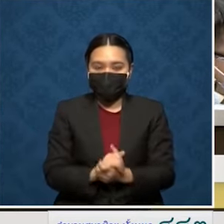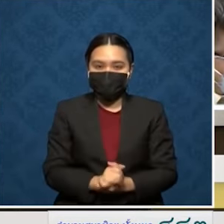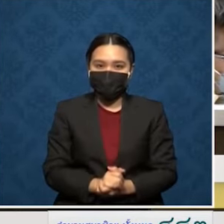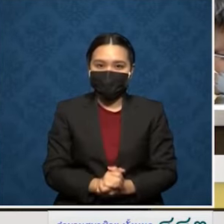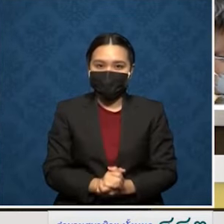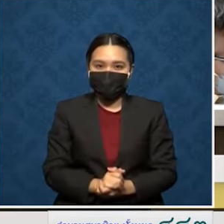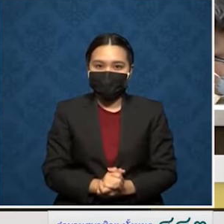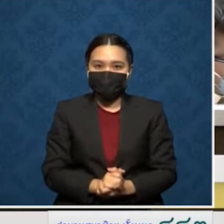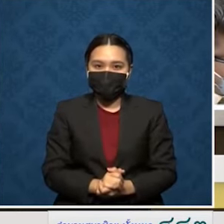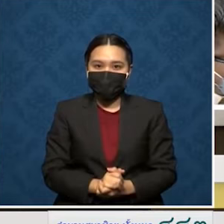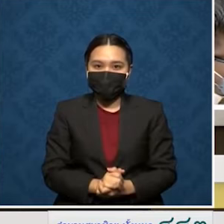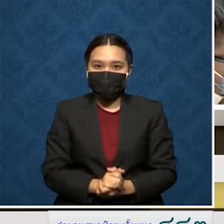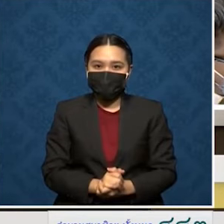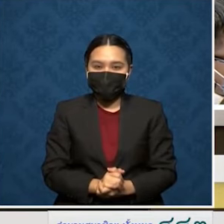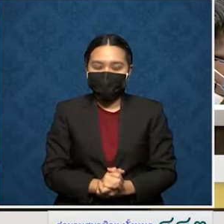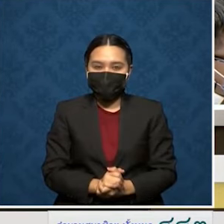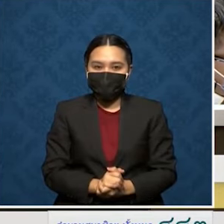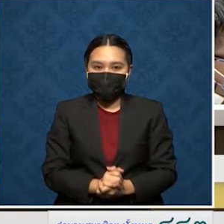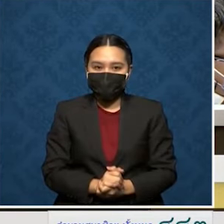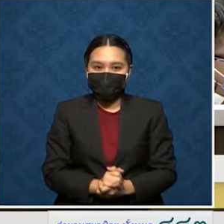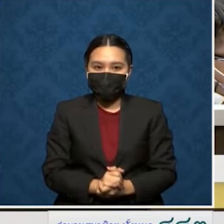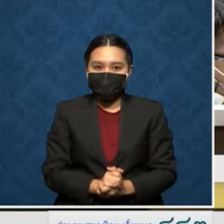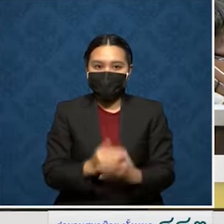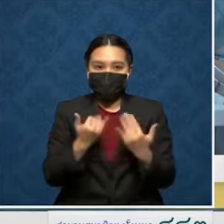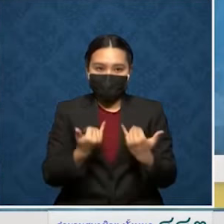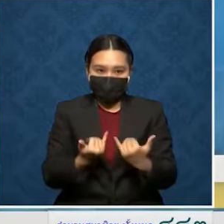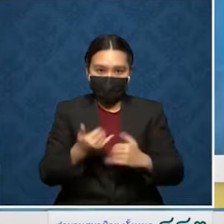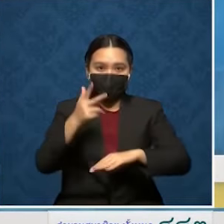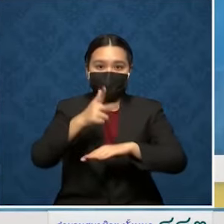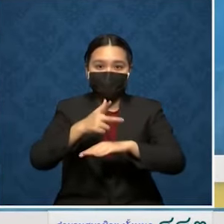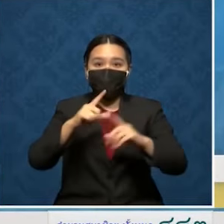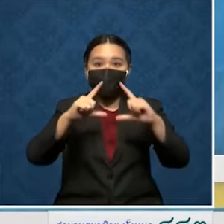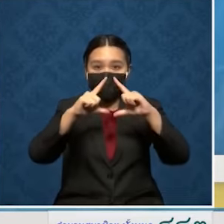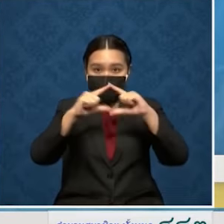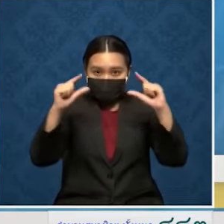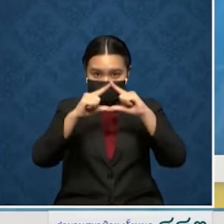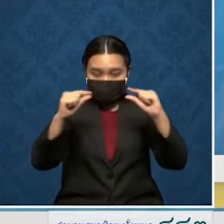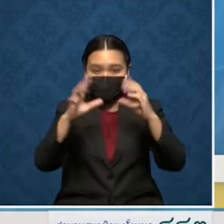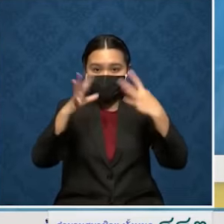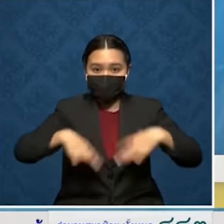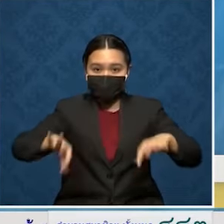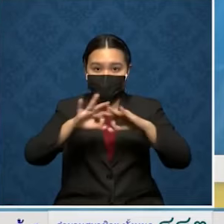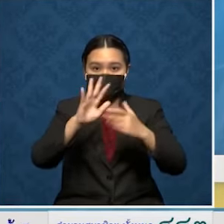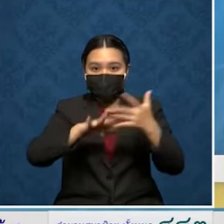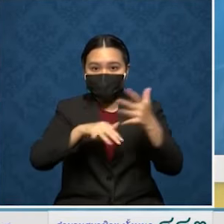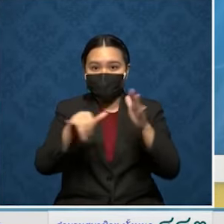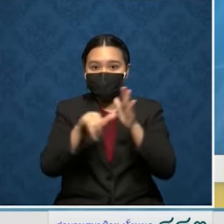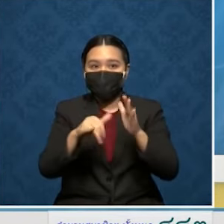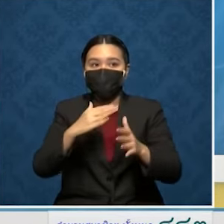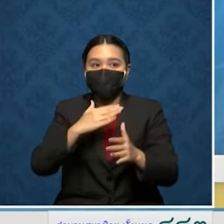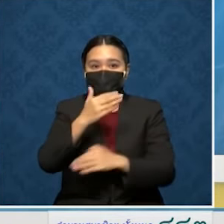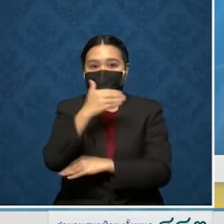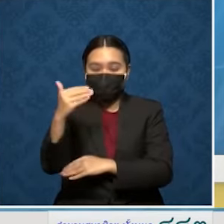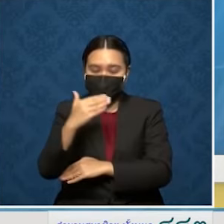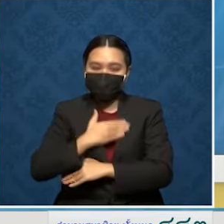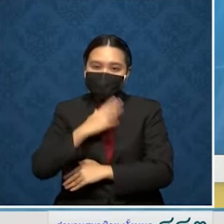นะครับท่านประธานครับในประเด็นสำคัญเรื่องของยุทธศาสตร์ชาติผมก็คงจะพูดเพียงเท่านี้แต่จะขอเ